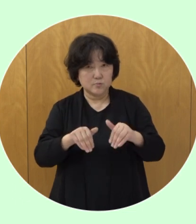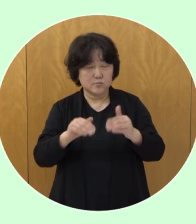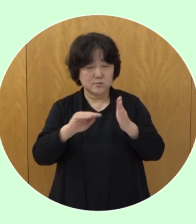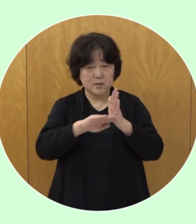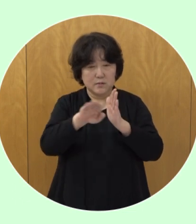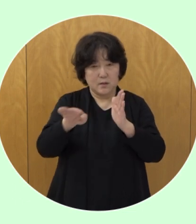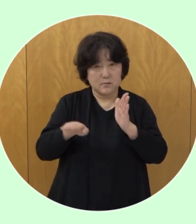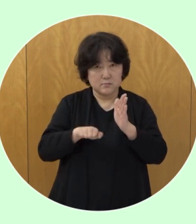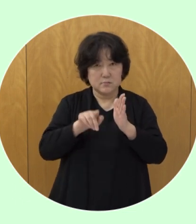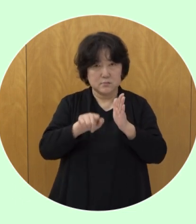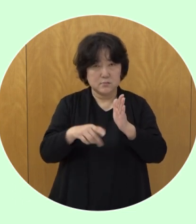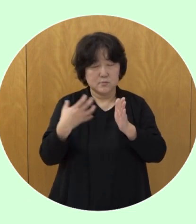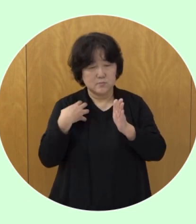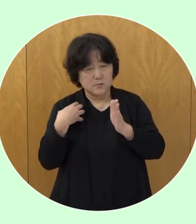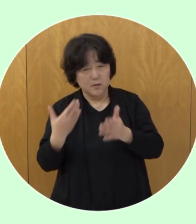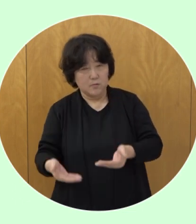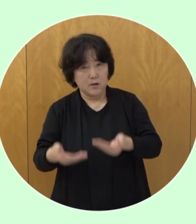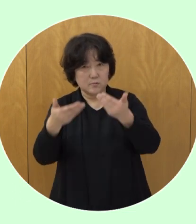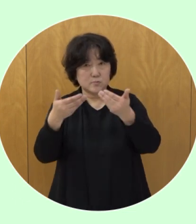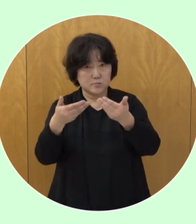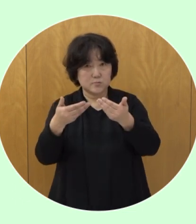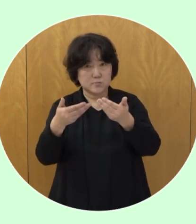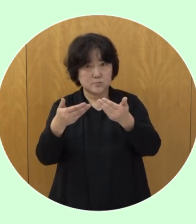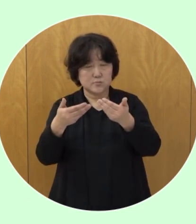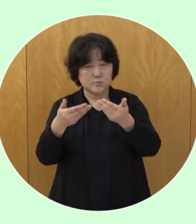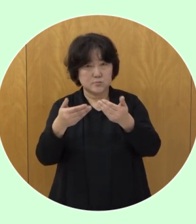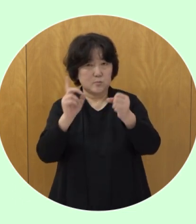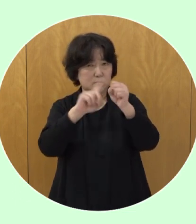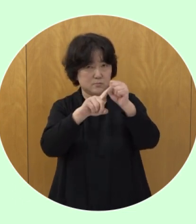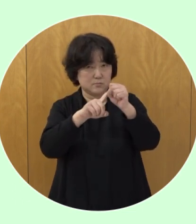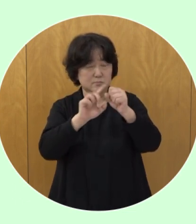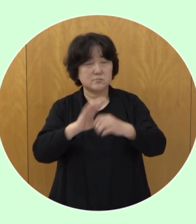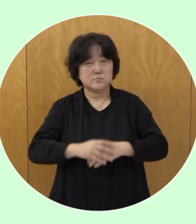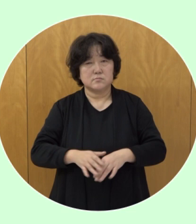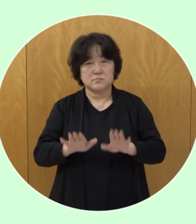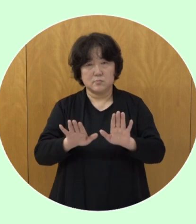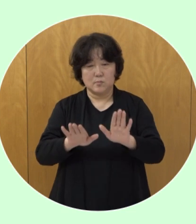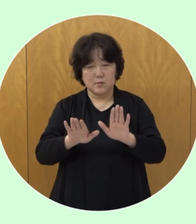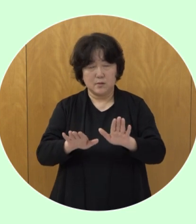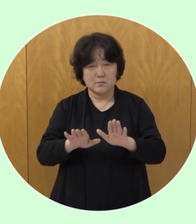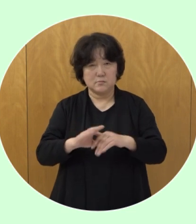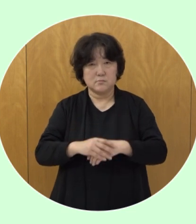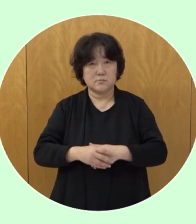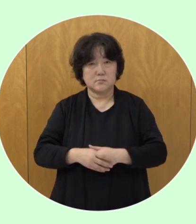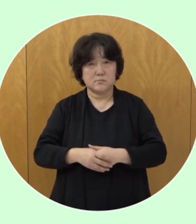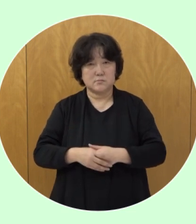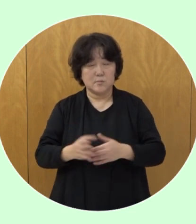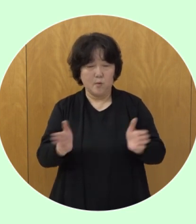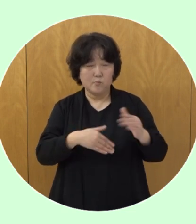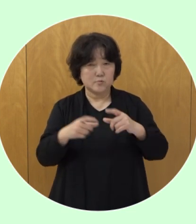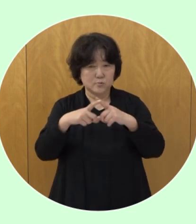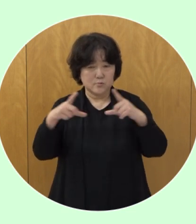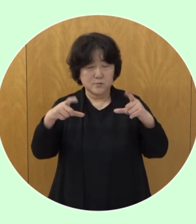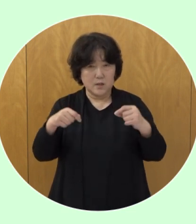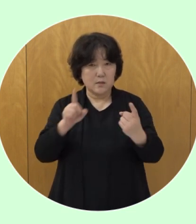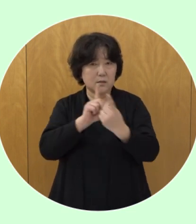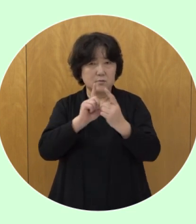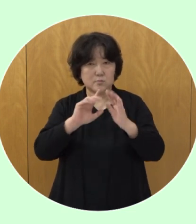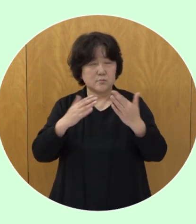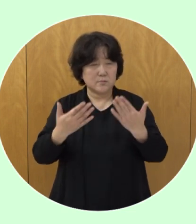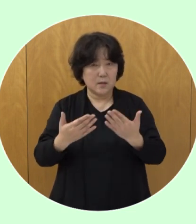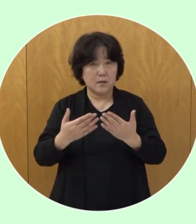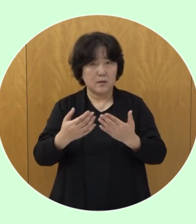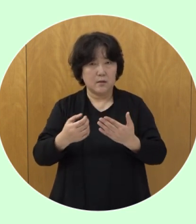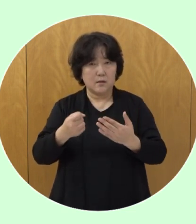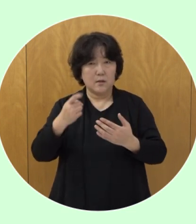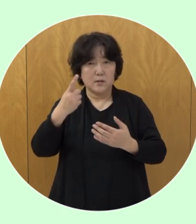の負担軽減を図っているところでもございます。今回はおむつ券の対象となっていない第一